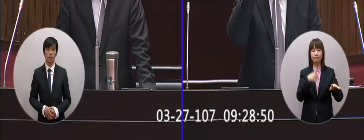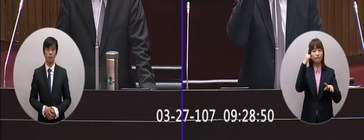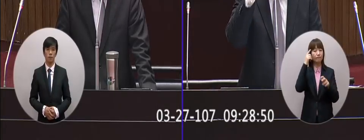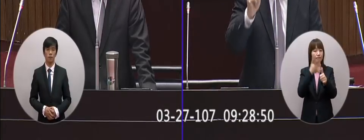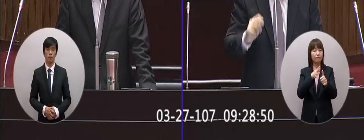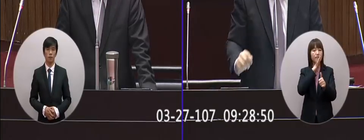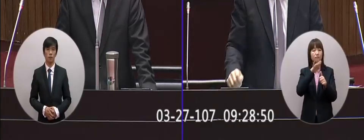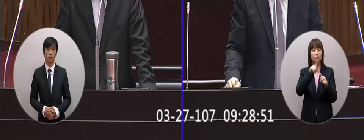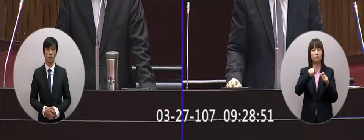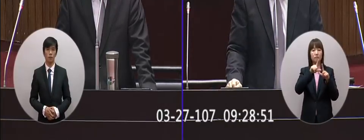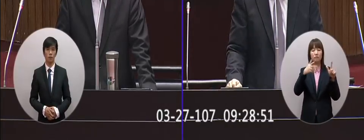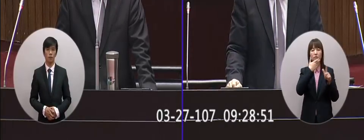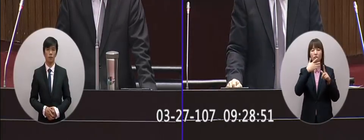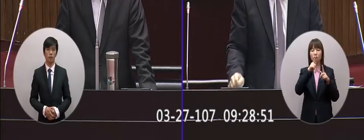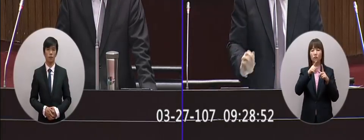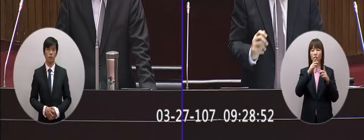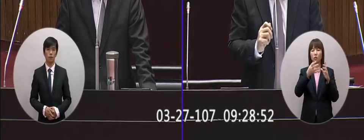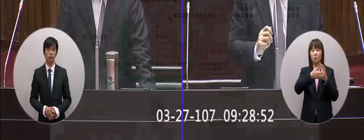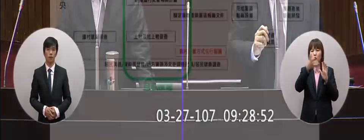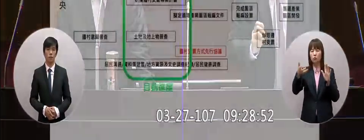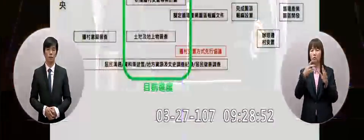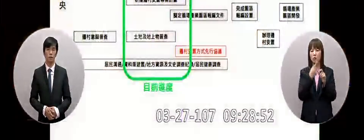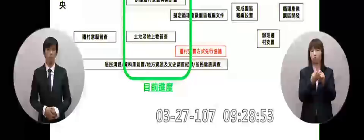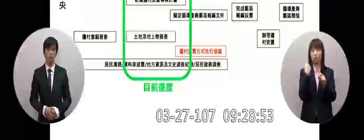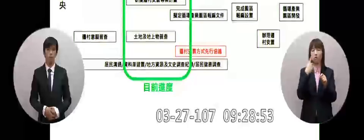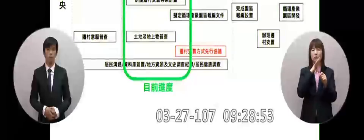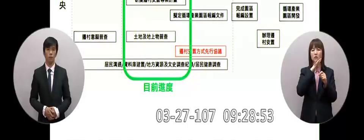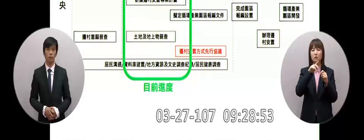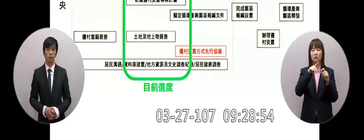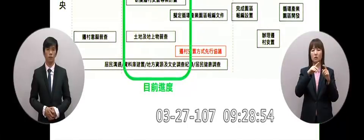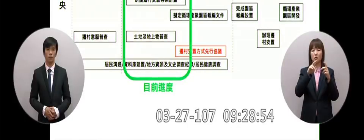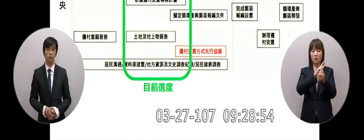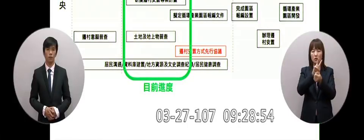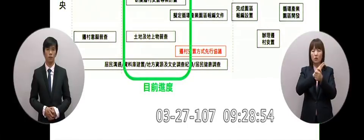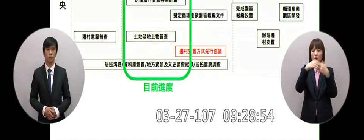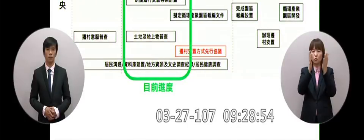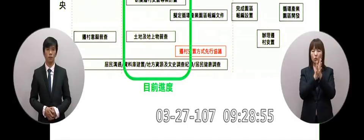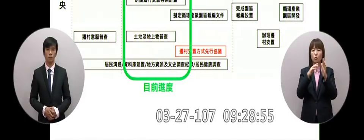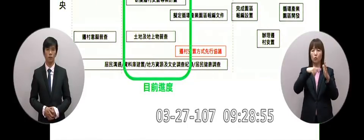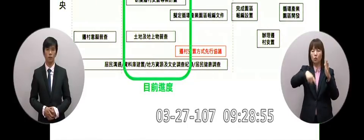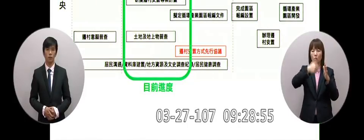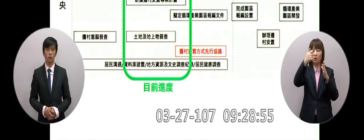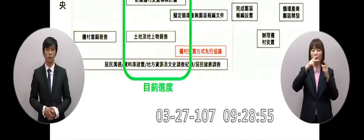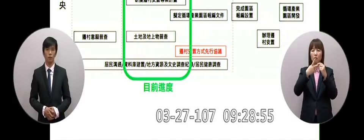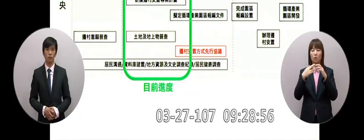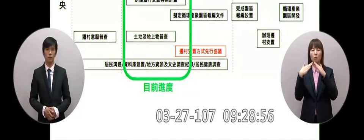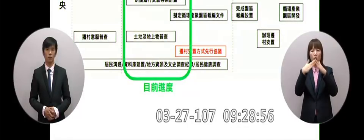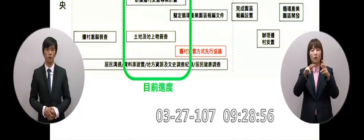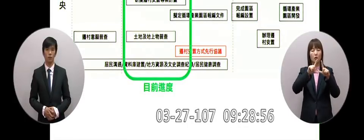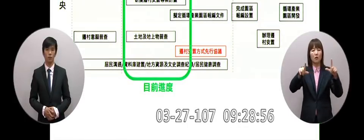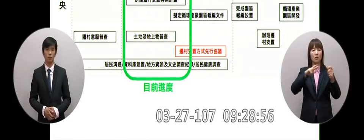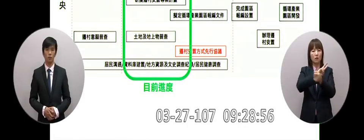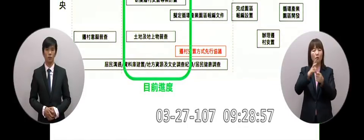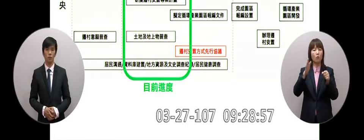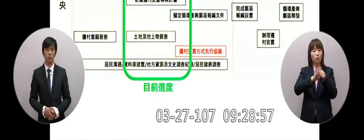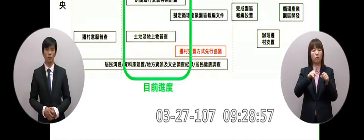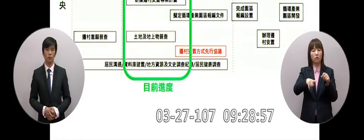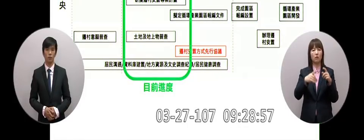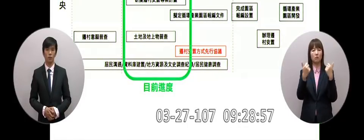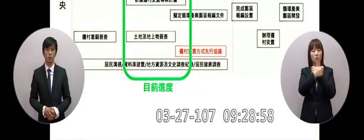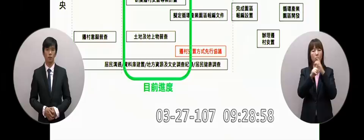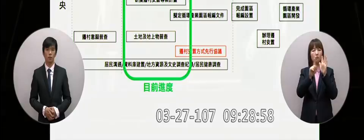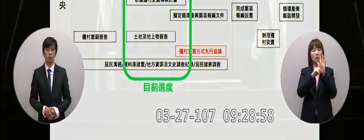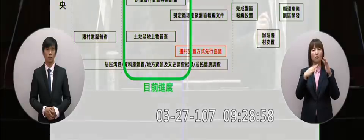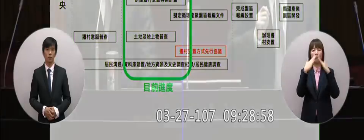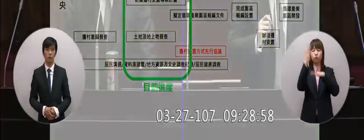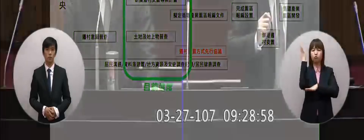想要请教一下大林埔迁村，这个也是一个非常重要的议题。去年林权院长，前年林权院长跟陈市长都到了大林埔去，也代表政府做了